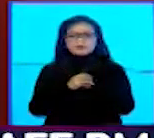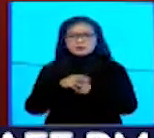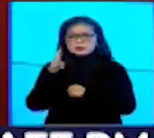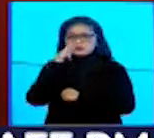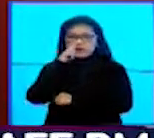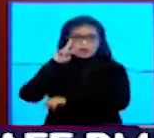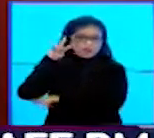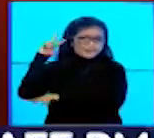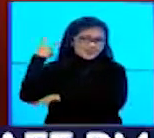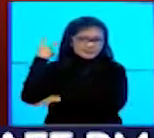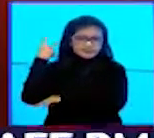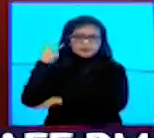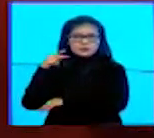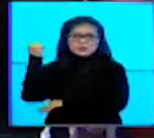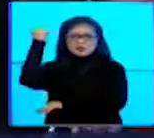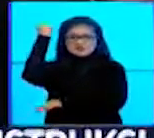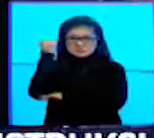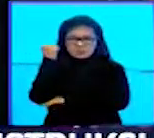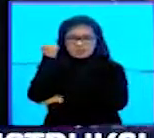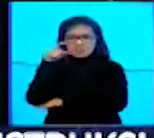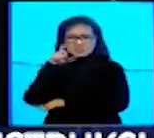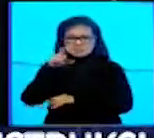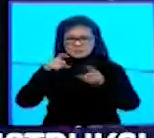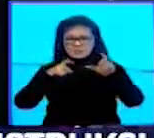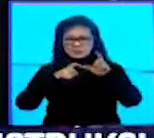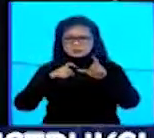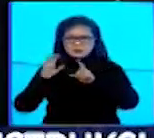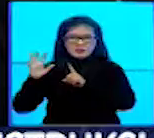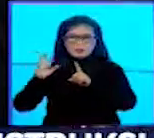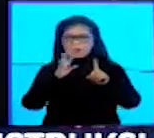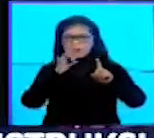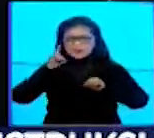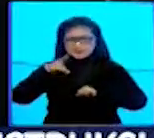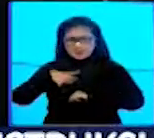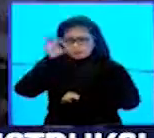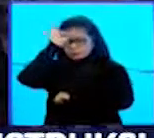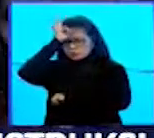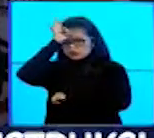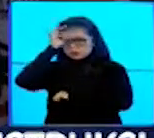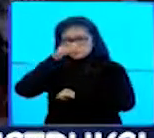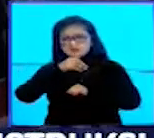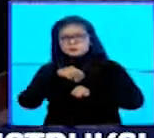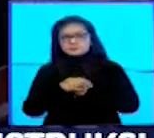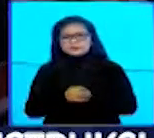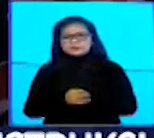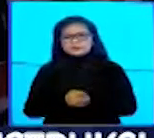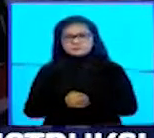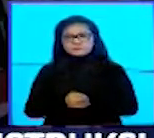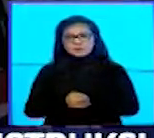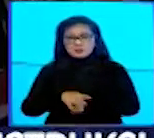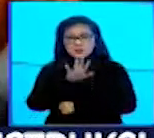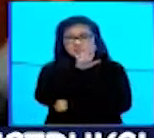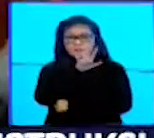Rekonstruksi diperagakan tersangka Bripka CS dengan dikawal ketat petugas polisi dan TNI. Sebanyak